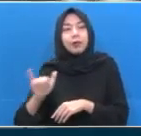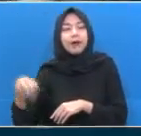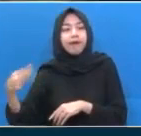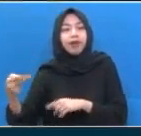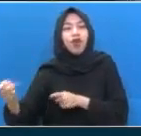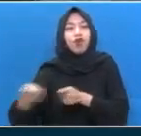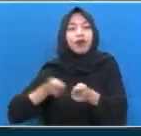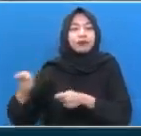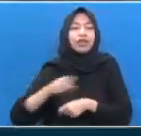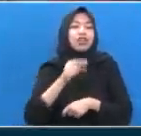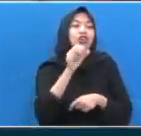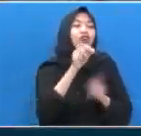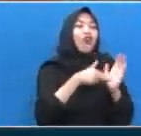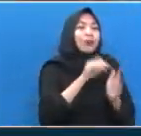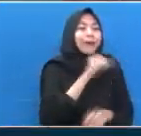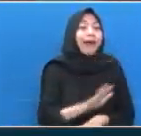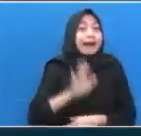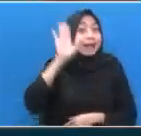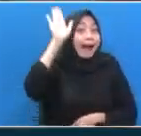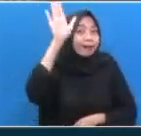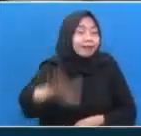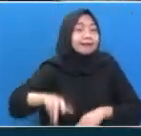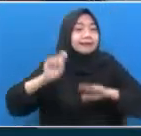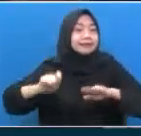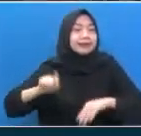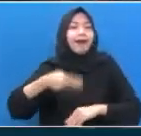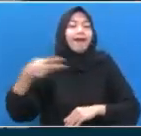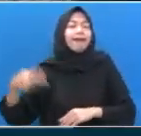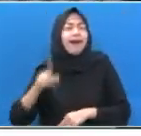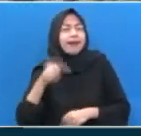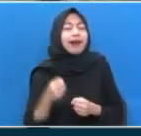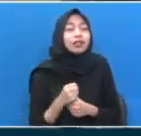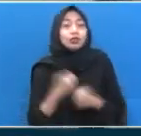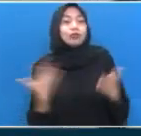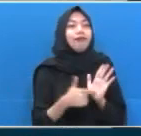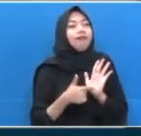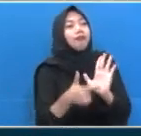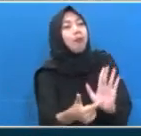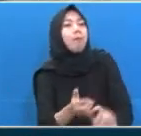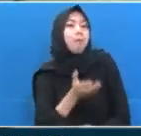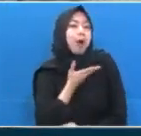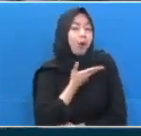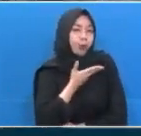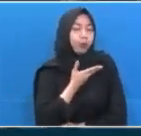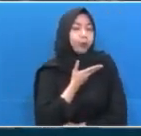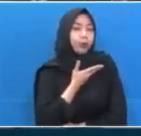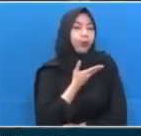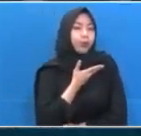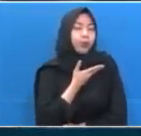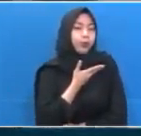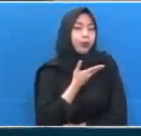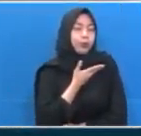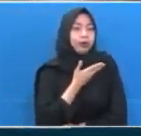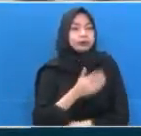menyebut akan ada kejutan yang diperlihatkan di persidangan nanti sebelumnya